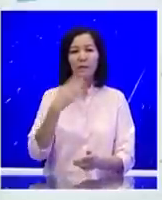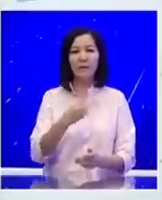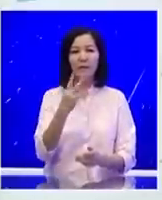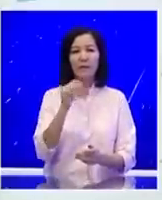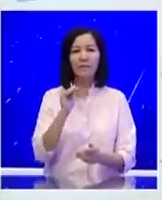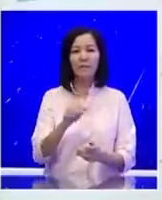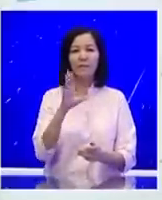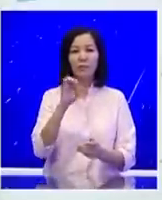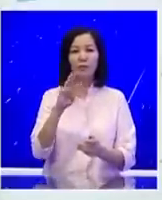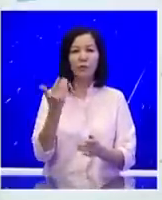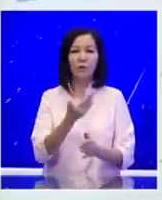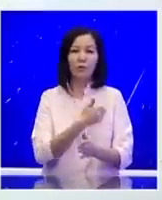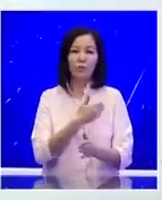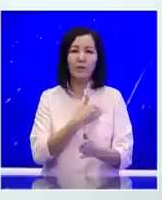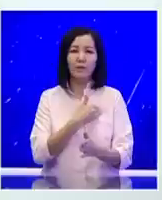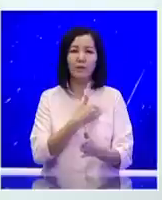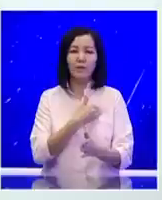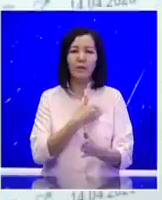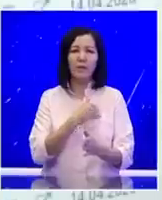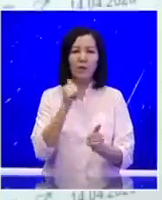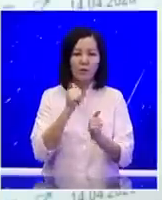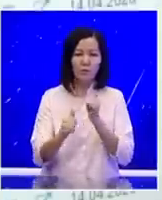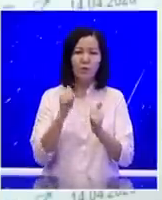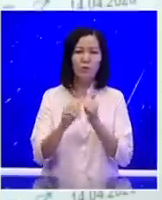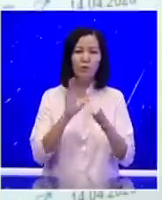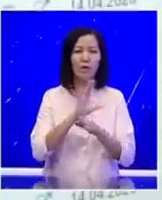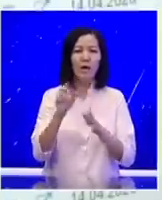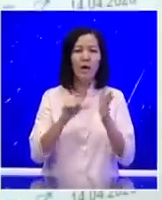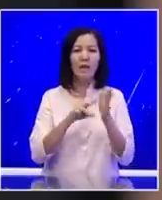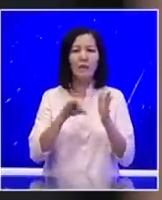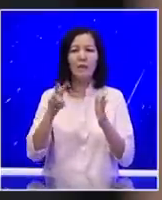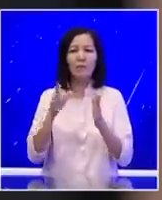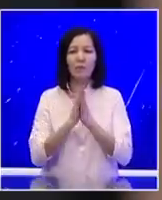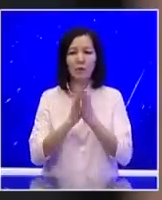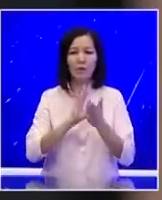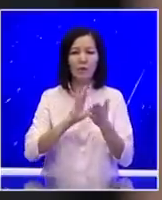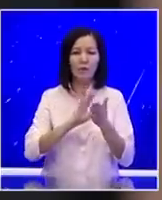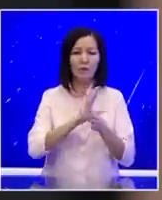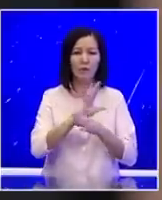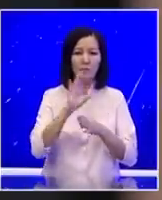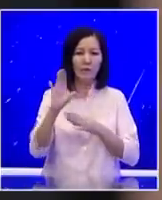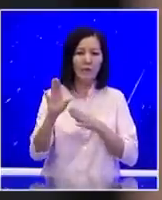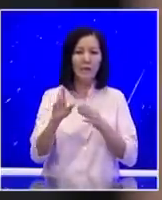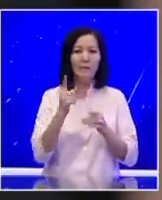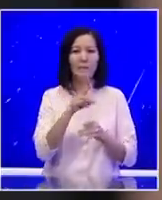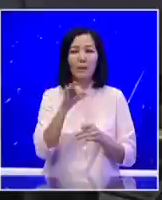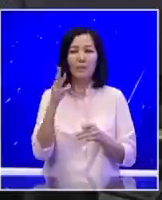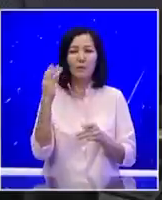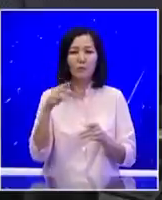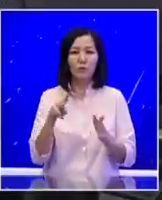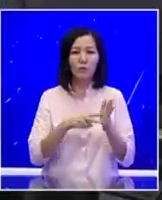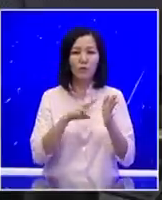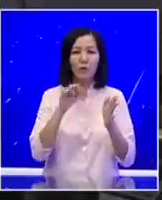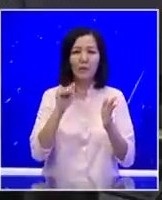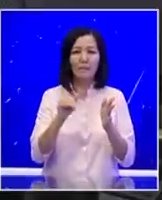42500 теңгеден үміттілерден сұраныс үздіксіз бүгінге 6 миллионнан аса адамнан өтініш түсіпті. Олардың 1 миллион 337